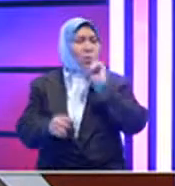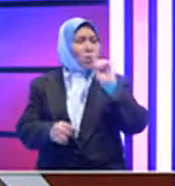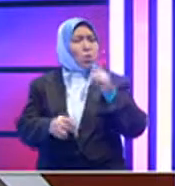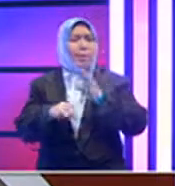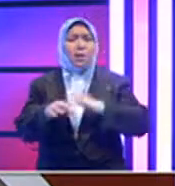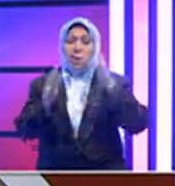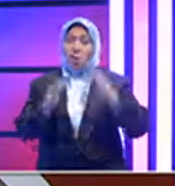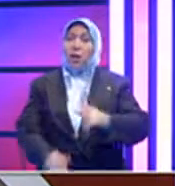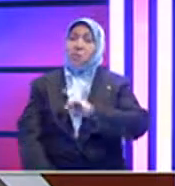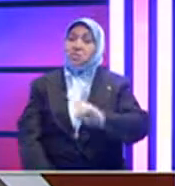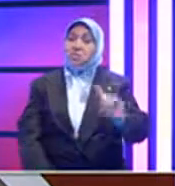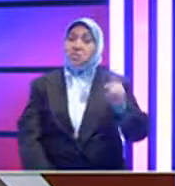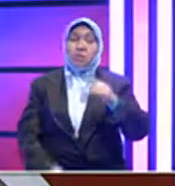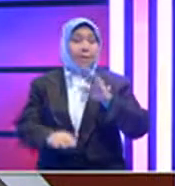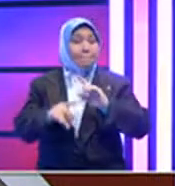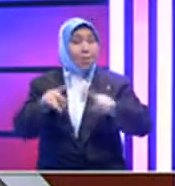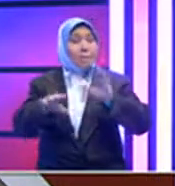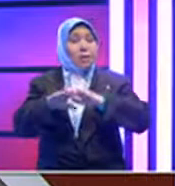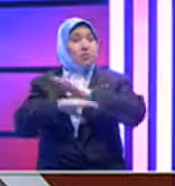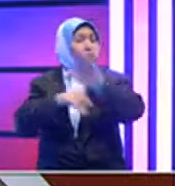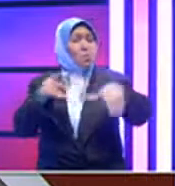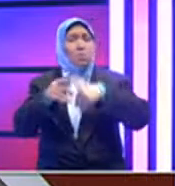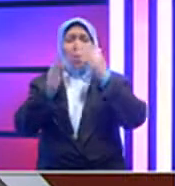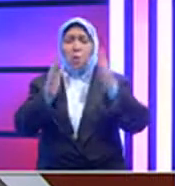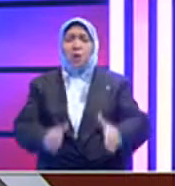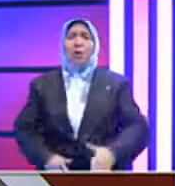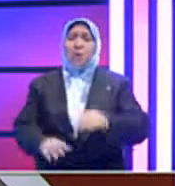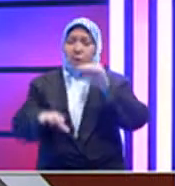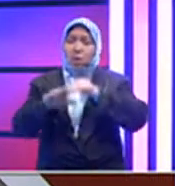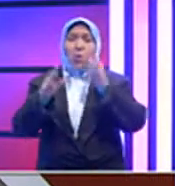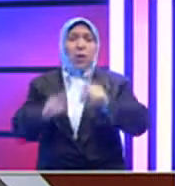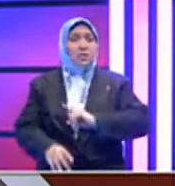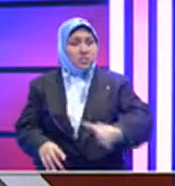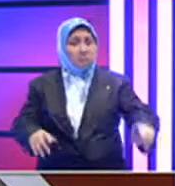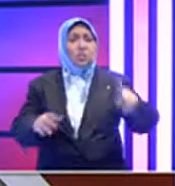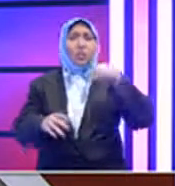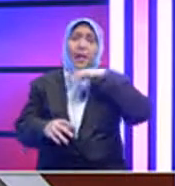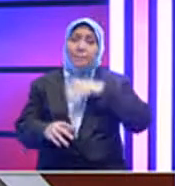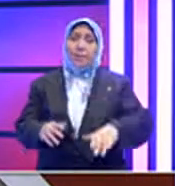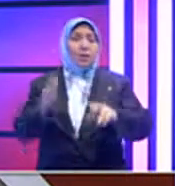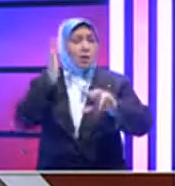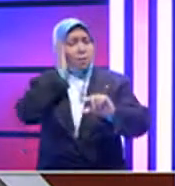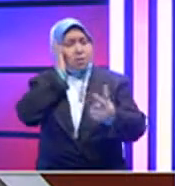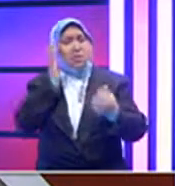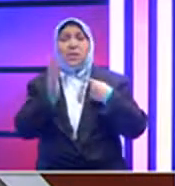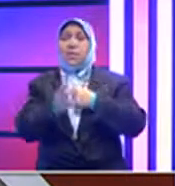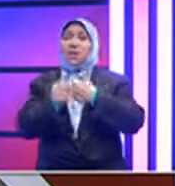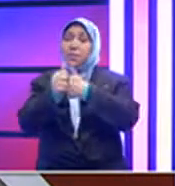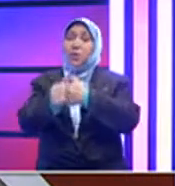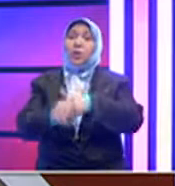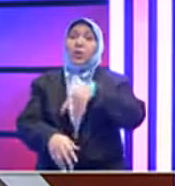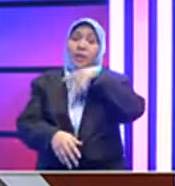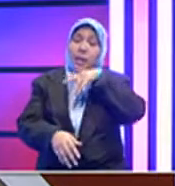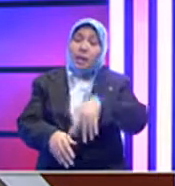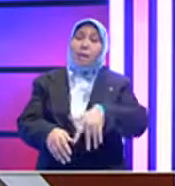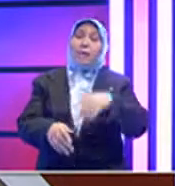beragama Islam kepada semua orang kepada orang buka Islam juga Nabi bacotan jadi aku peranan kita yang mengikut Nabi Shallallahu Alaihi